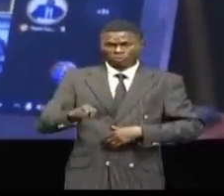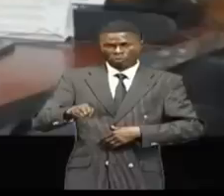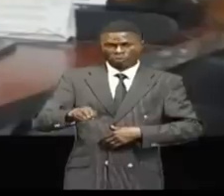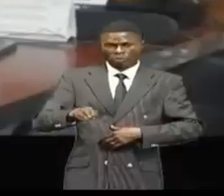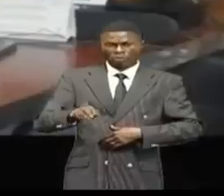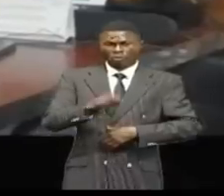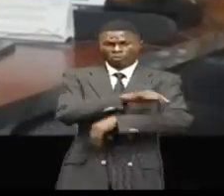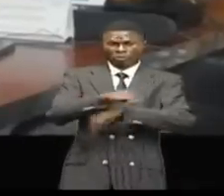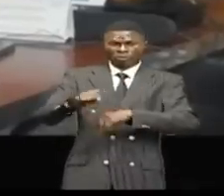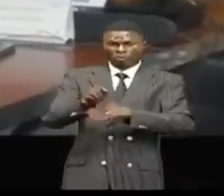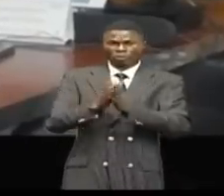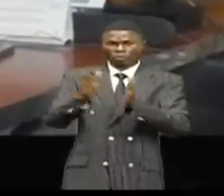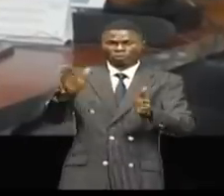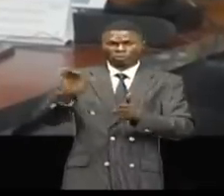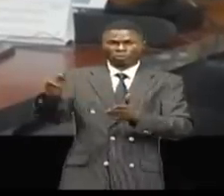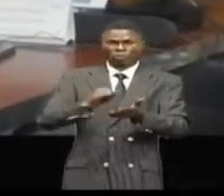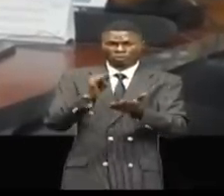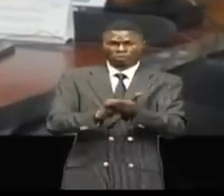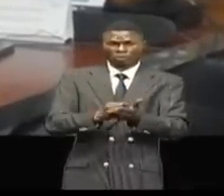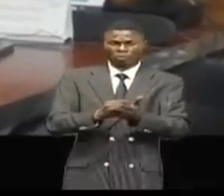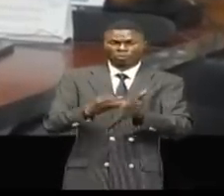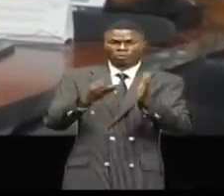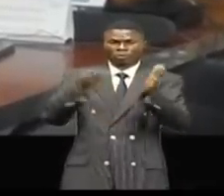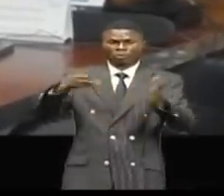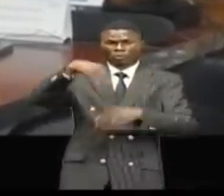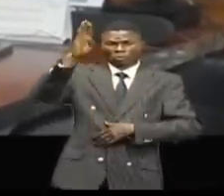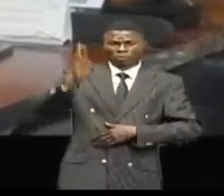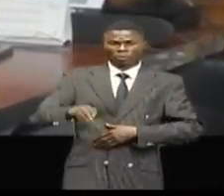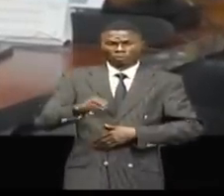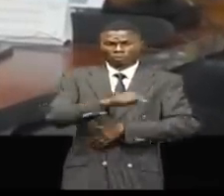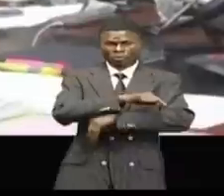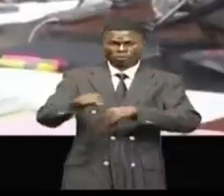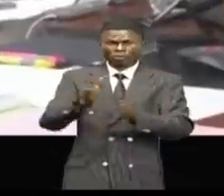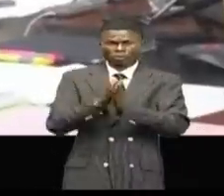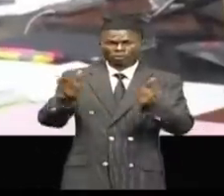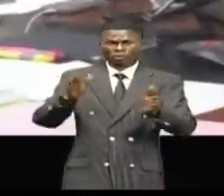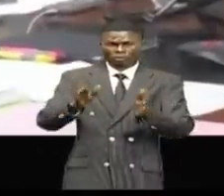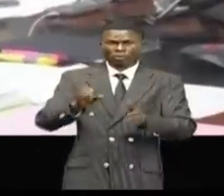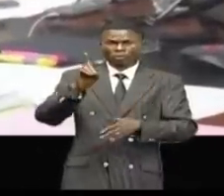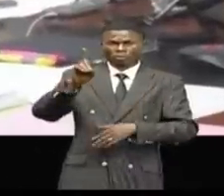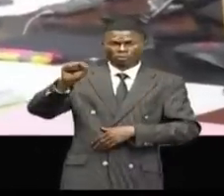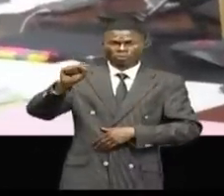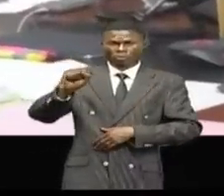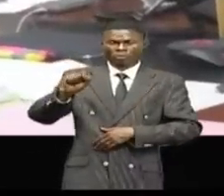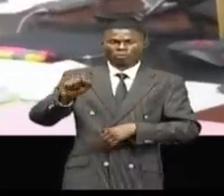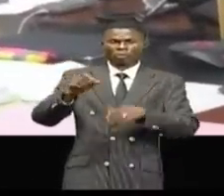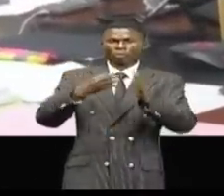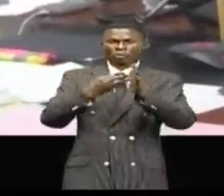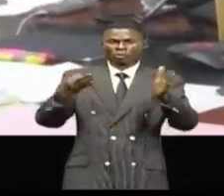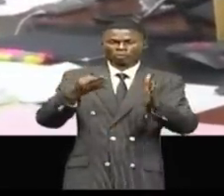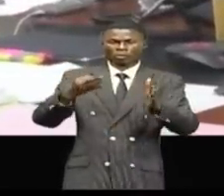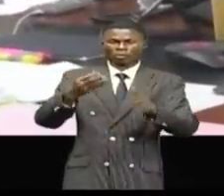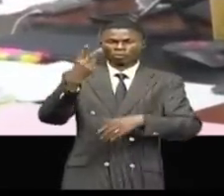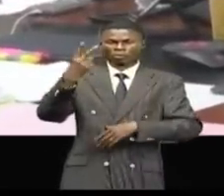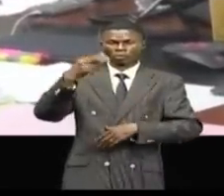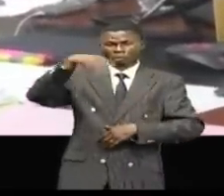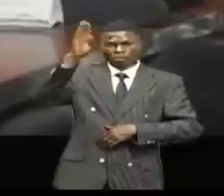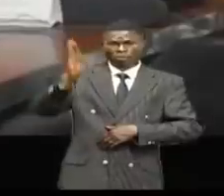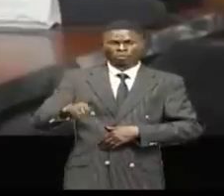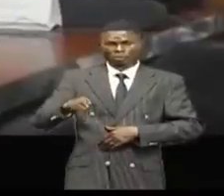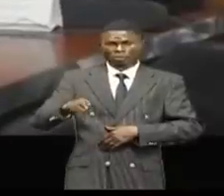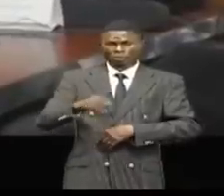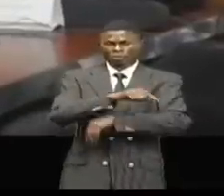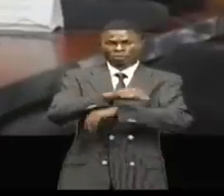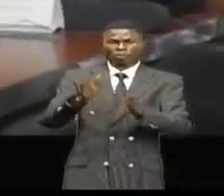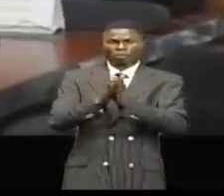Direction générale des impôts, 70% pour la Direction générale des douanes et accises et 92% pour la Direction